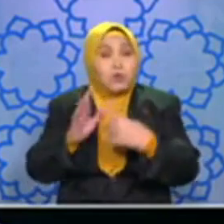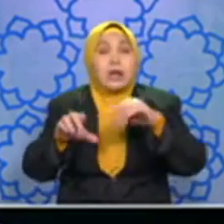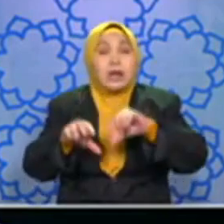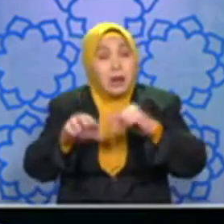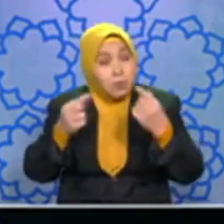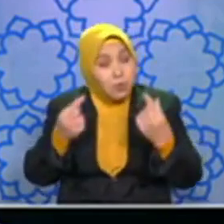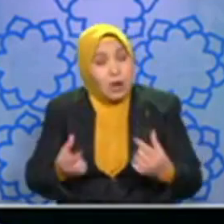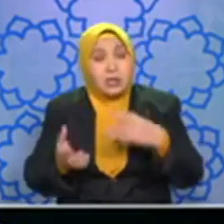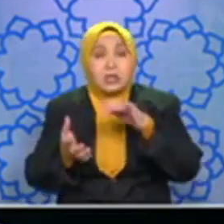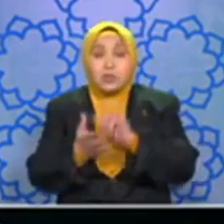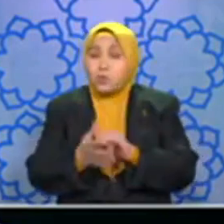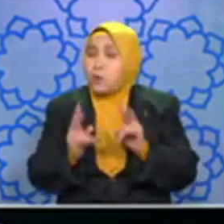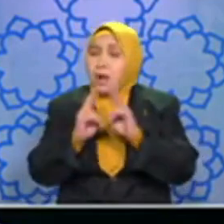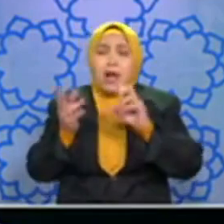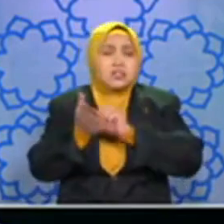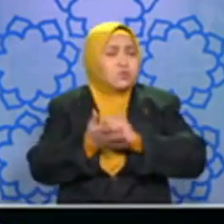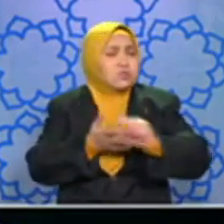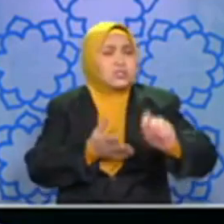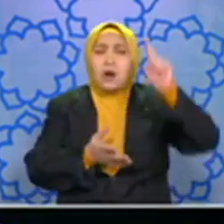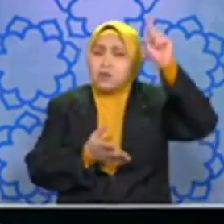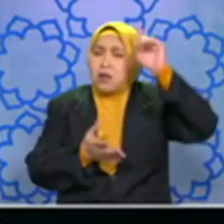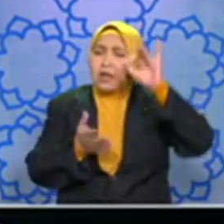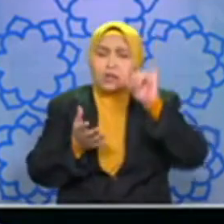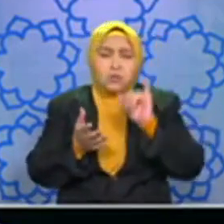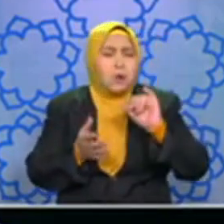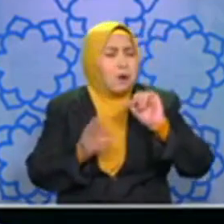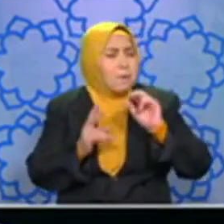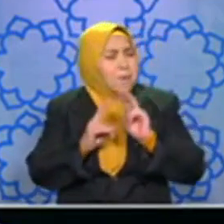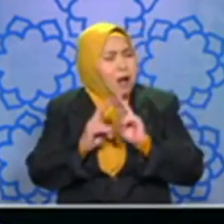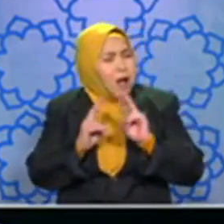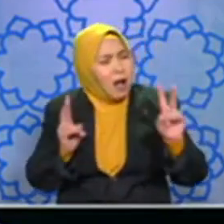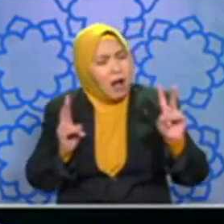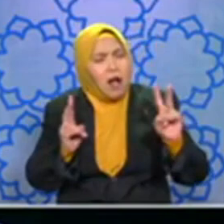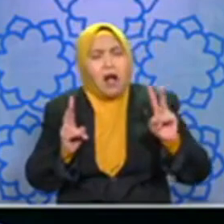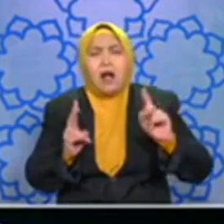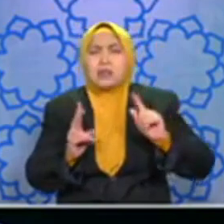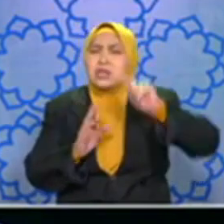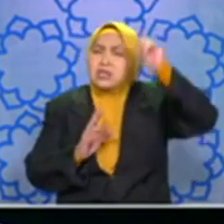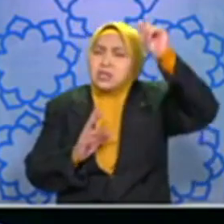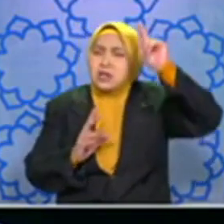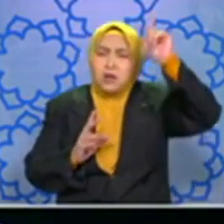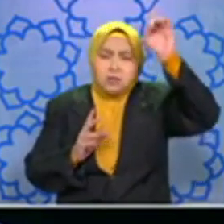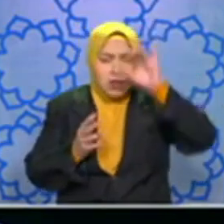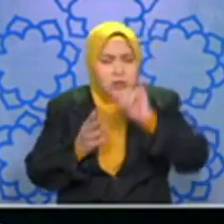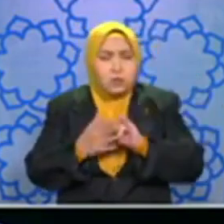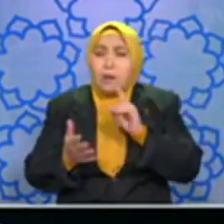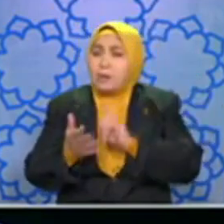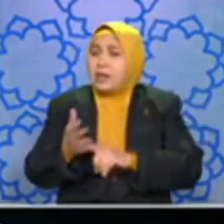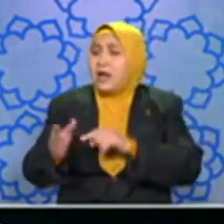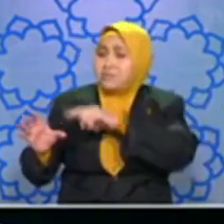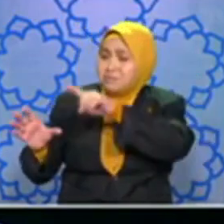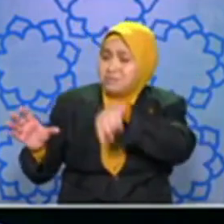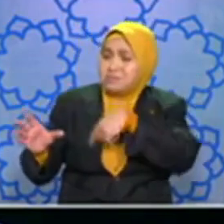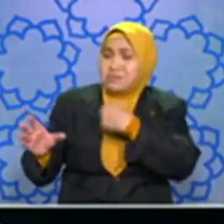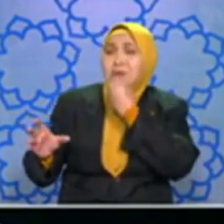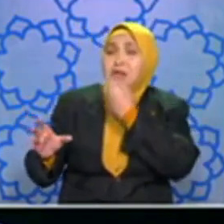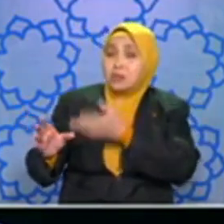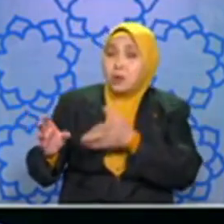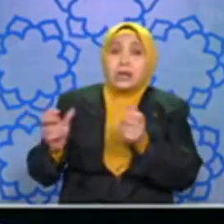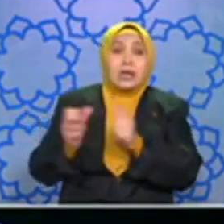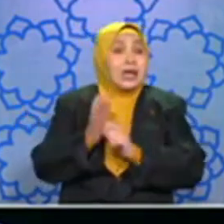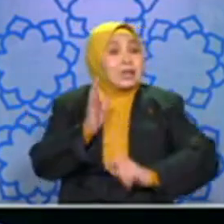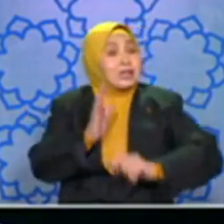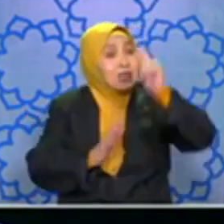kabira. Ya, maha suci Allah, bahawa Allah ini maha tinggi terhadap apa yang mereka katakan itu dengan